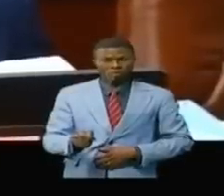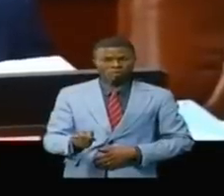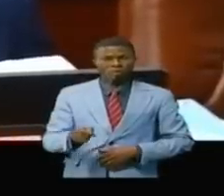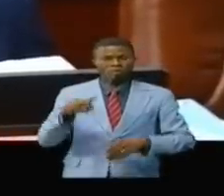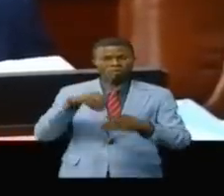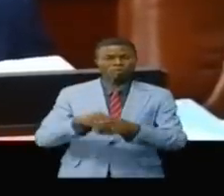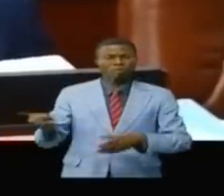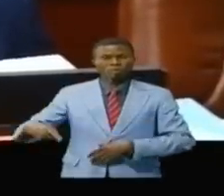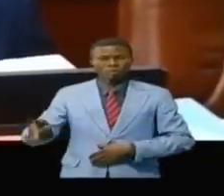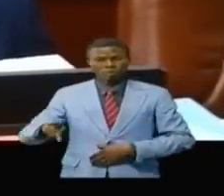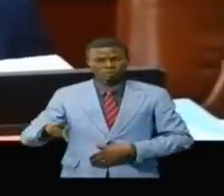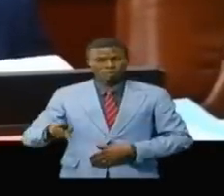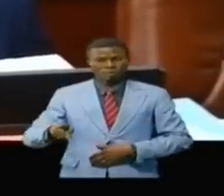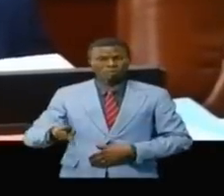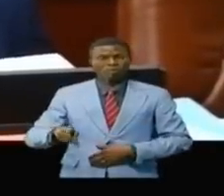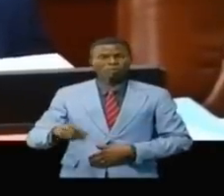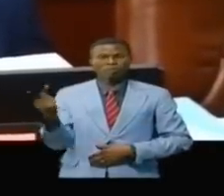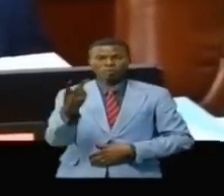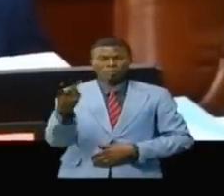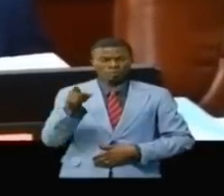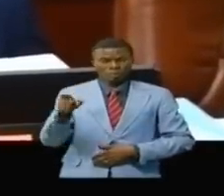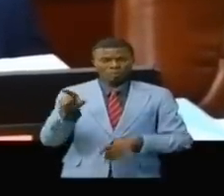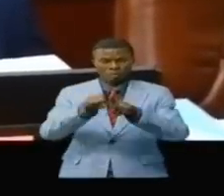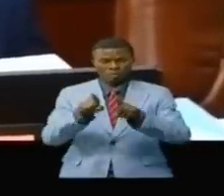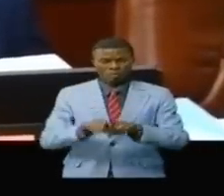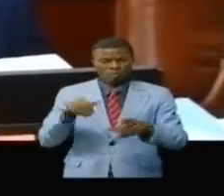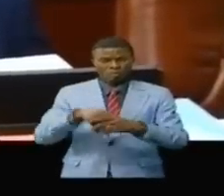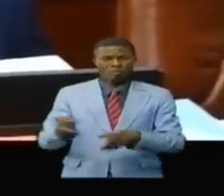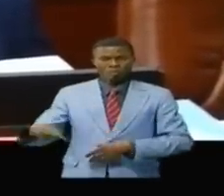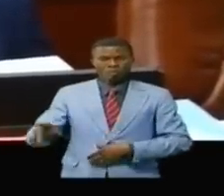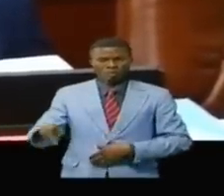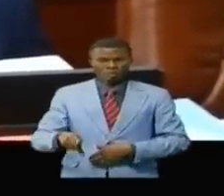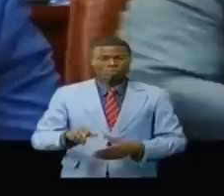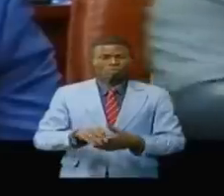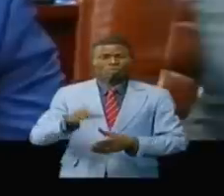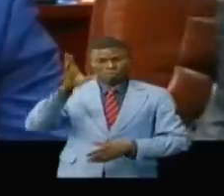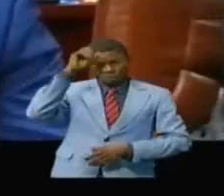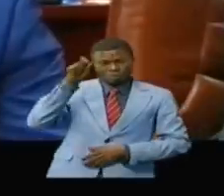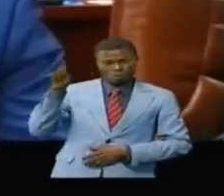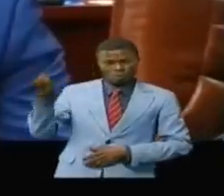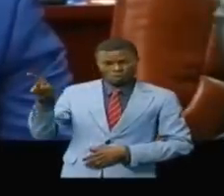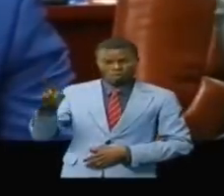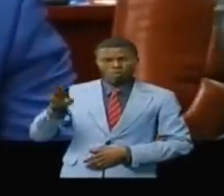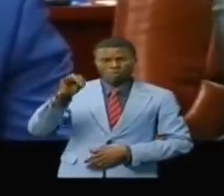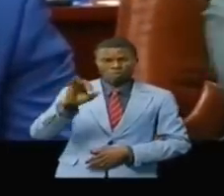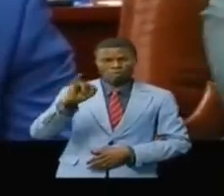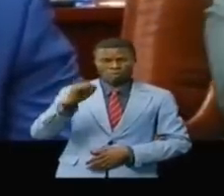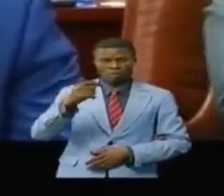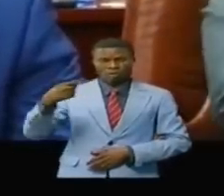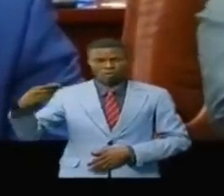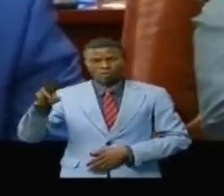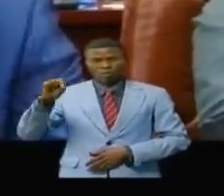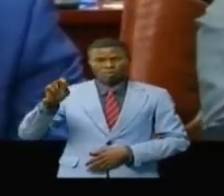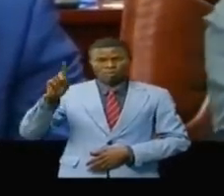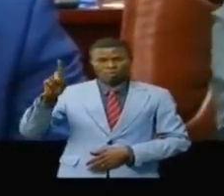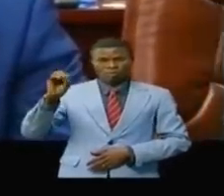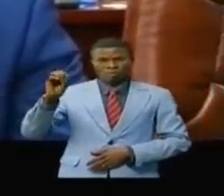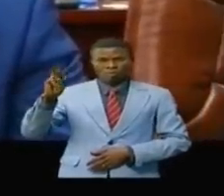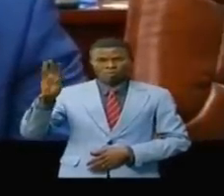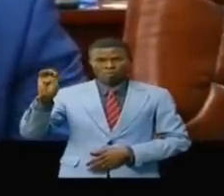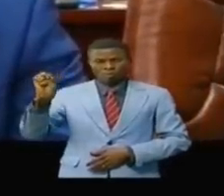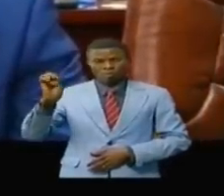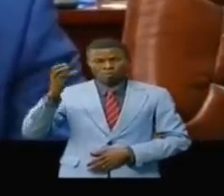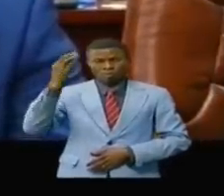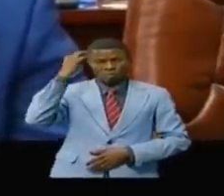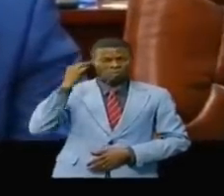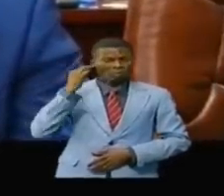militaire dans les provinces sous état de siège, mais aussi dans la province du Maïndombé. Le ministre de la Santé publique, Hygiène